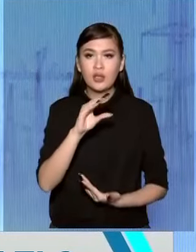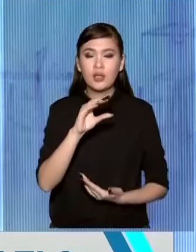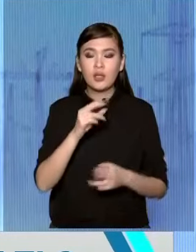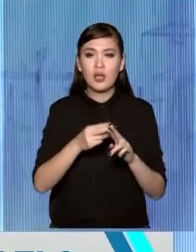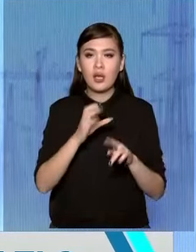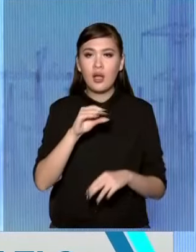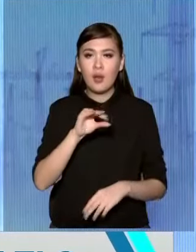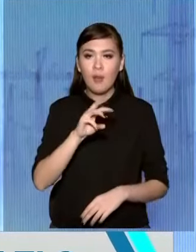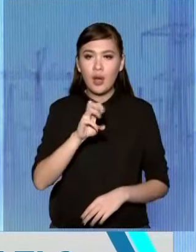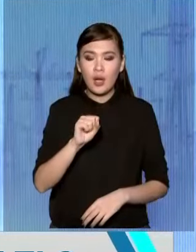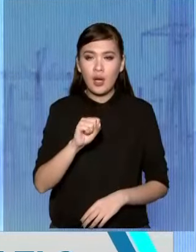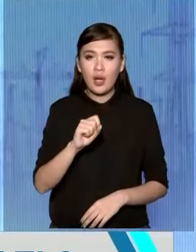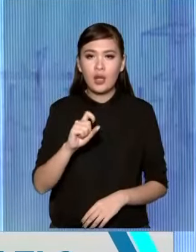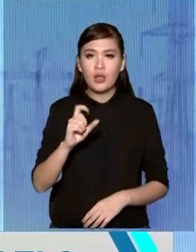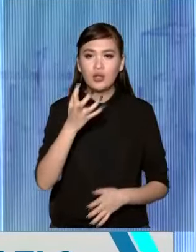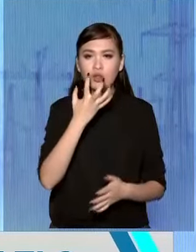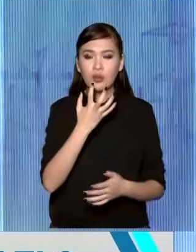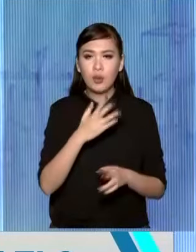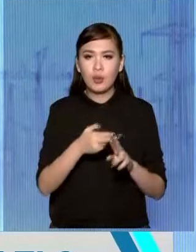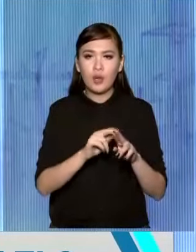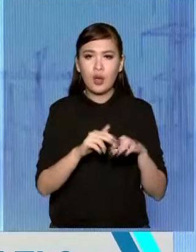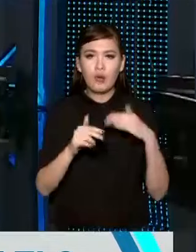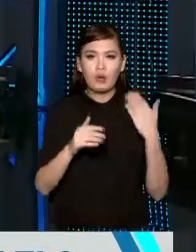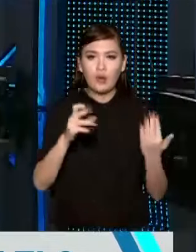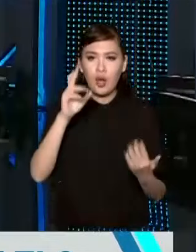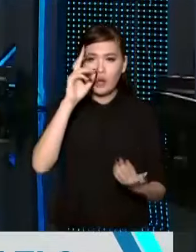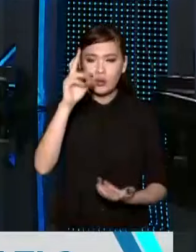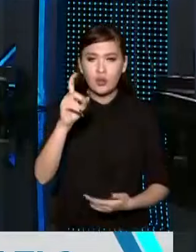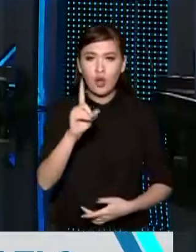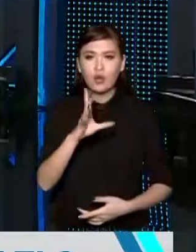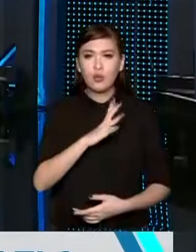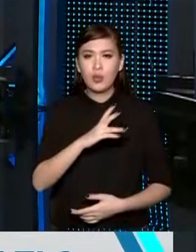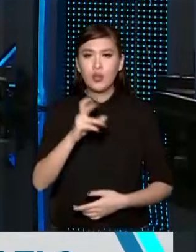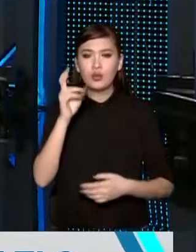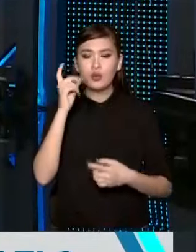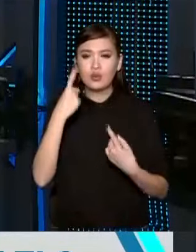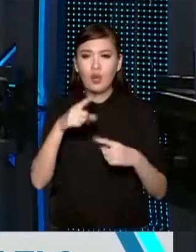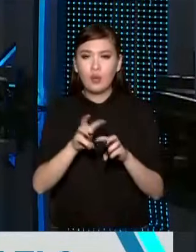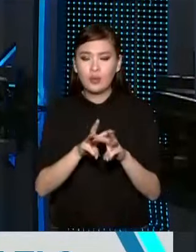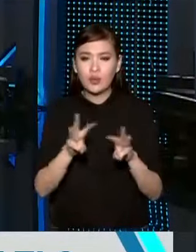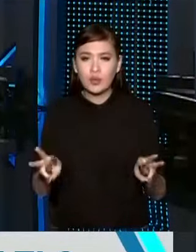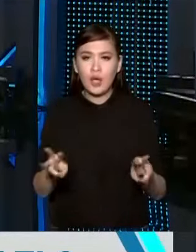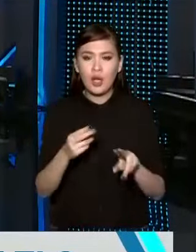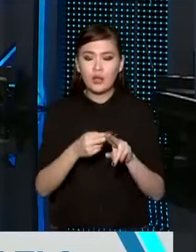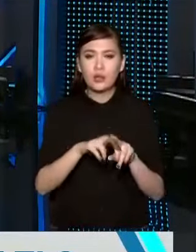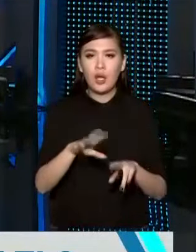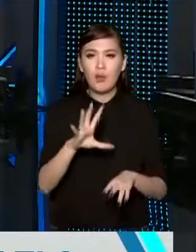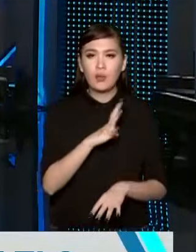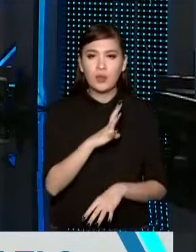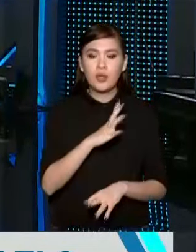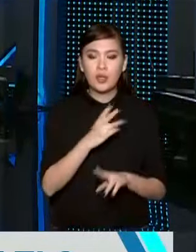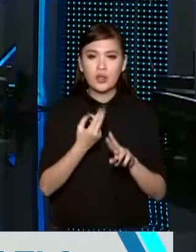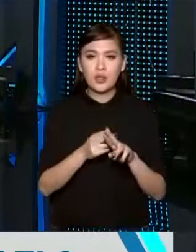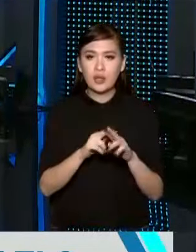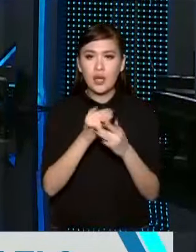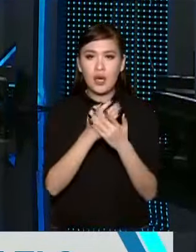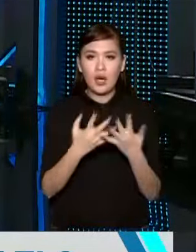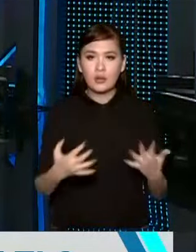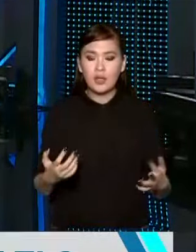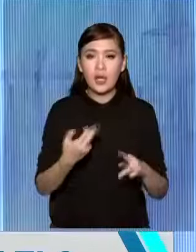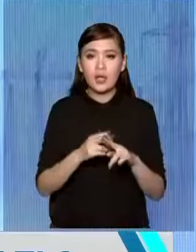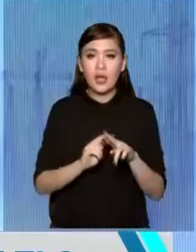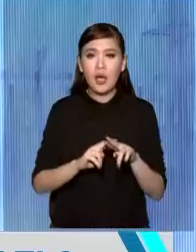теплоснабжения находится в одном министерстве, система тарифообразования в другом министерстве и тому подобное. И сегодня вот